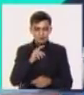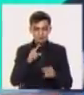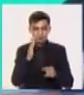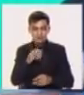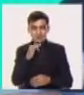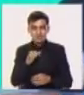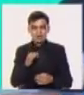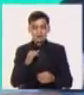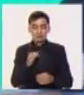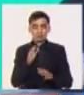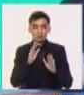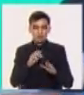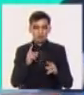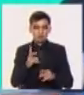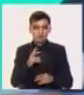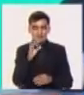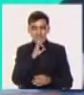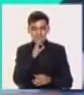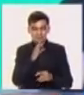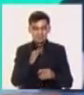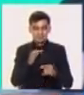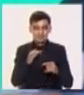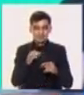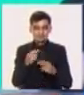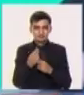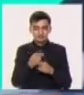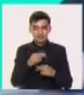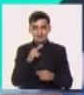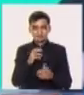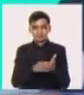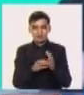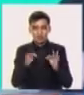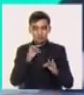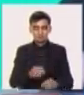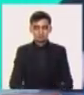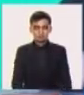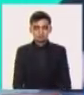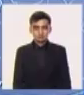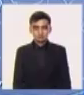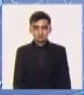только соответствующих лекарств остродефицитных.